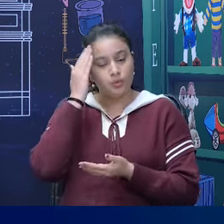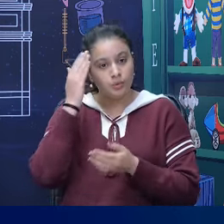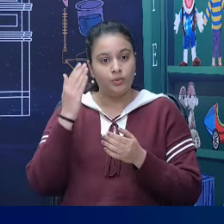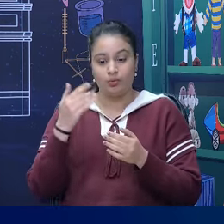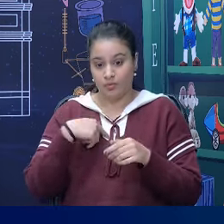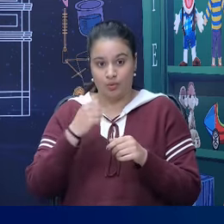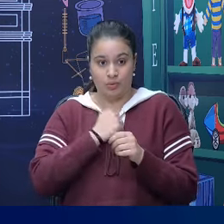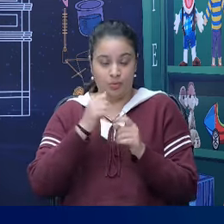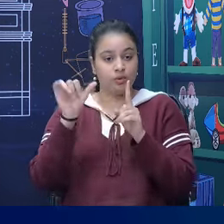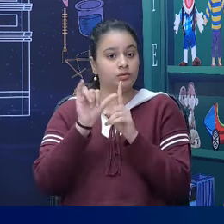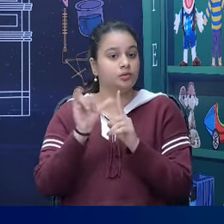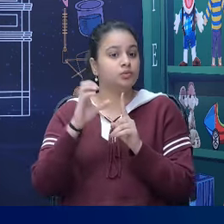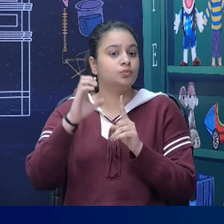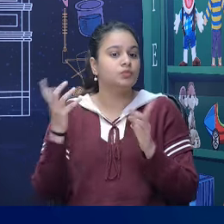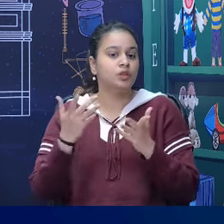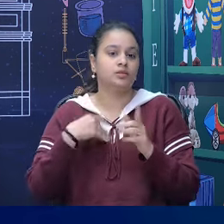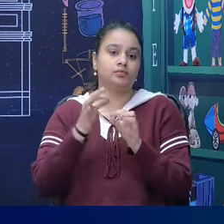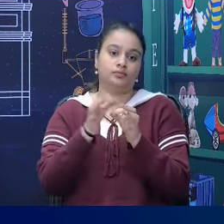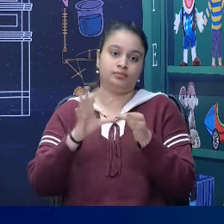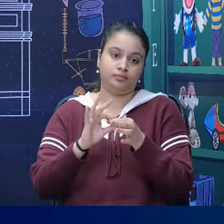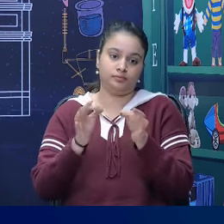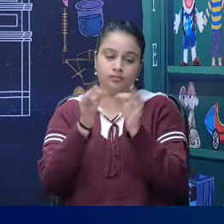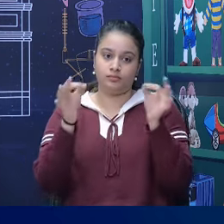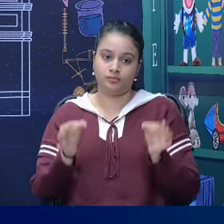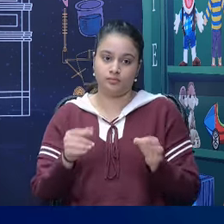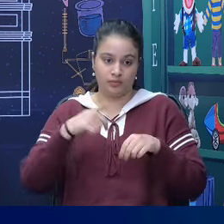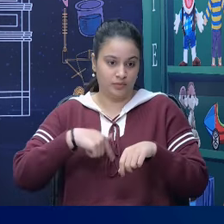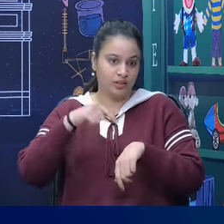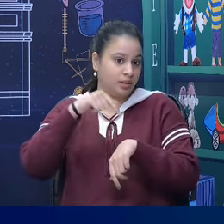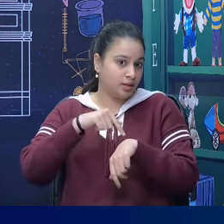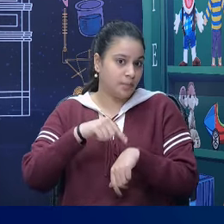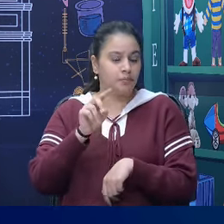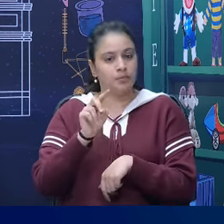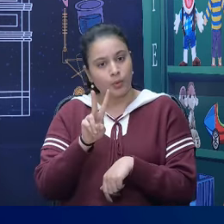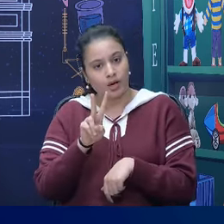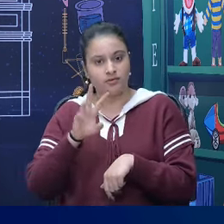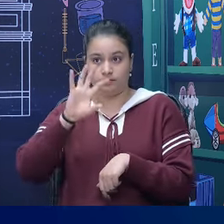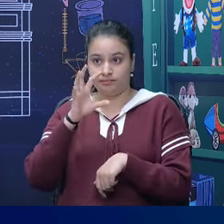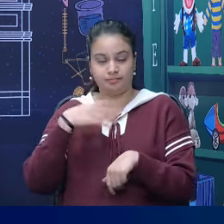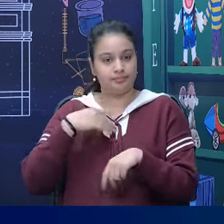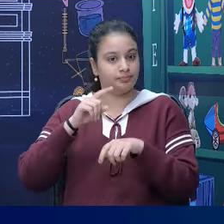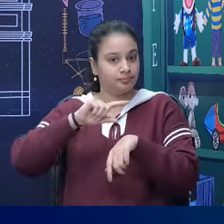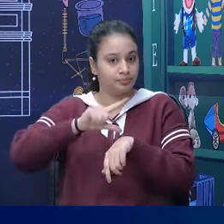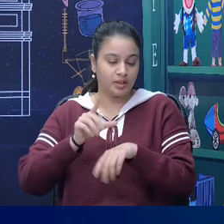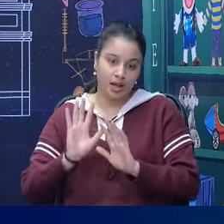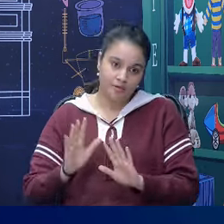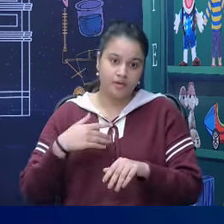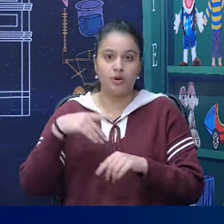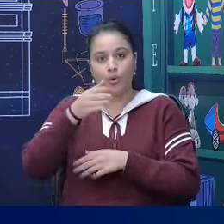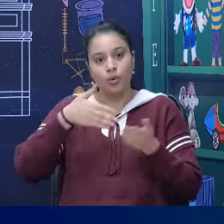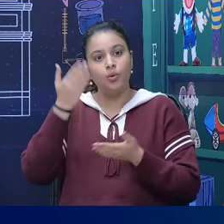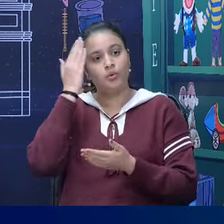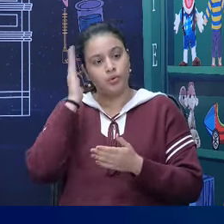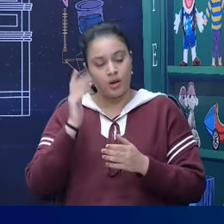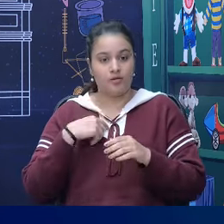youtube3 ऑफिशियल और दर्शकों 12:00 बजे का समय हो चुका है आपकी घड़ी पर आप सभी जानते हैं कि 12 से 12:30